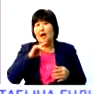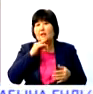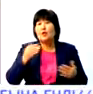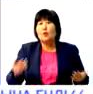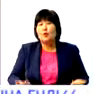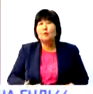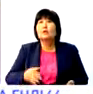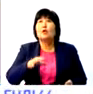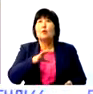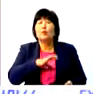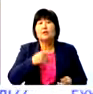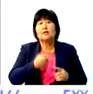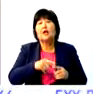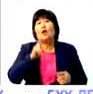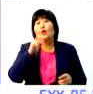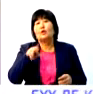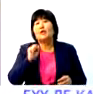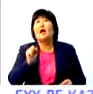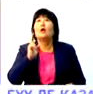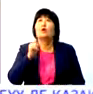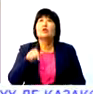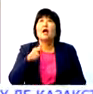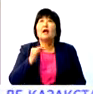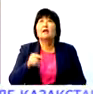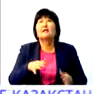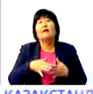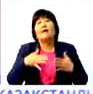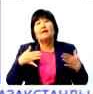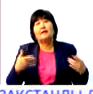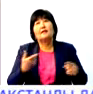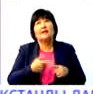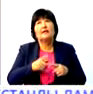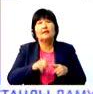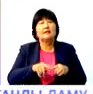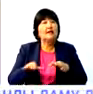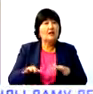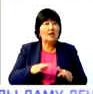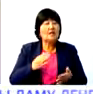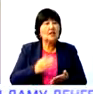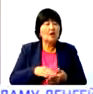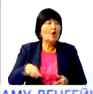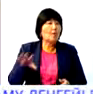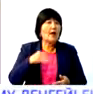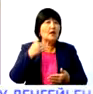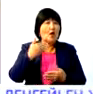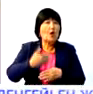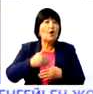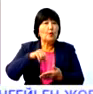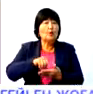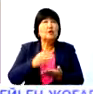жатқан, мына жаңа құда мен құдағайдың арасындағы кеңшілік тиімсіз болып жатқан жағдайлардың бәрін көрсетіп жатыр да,